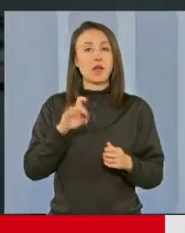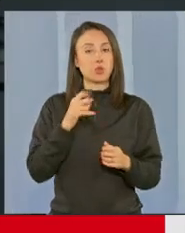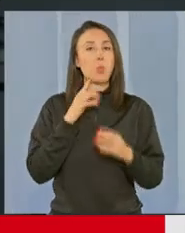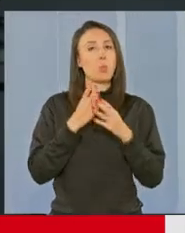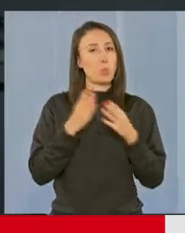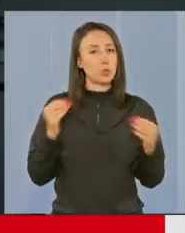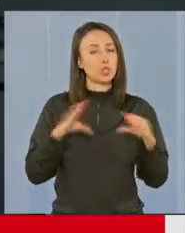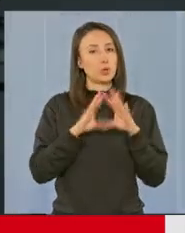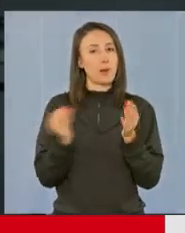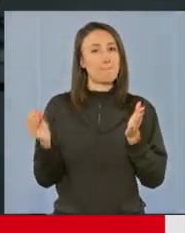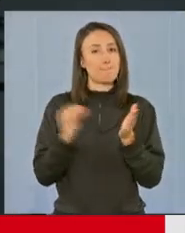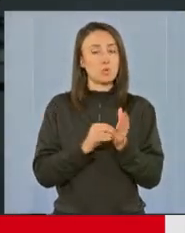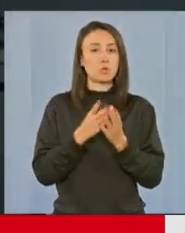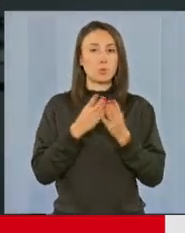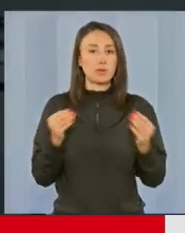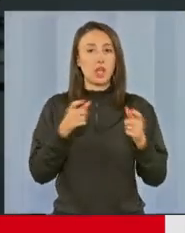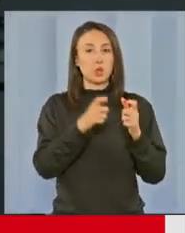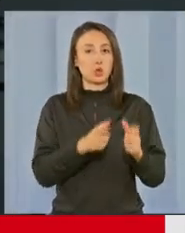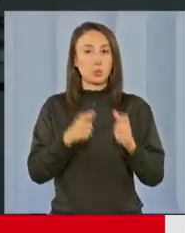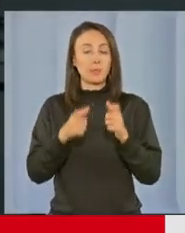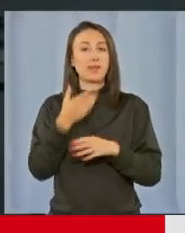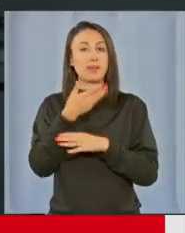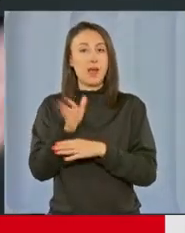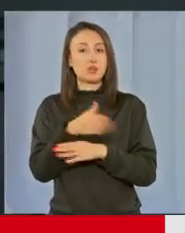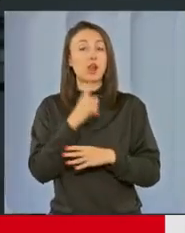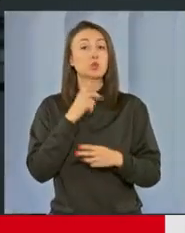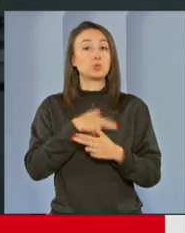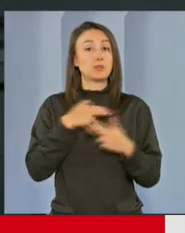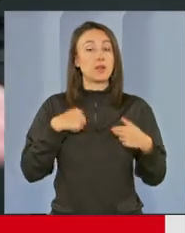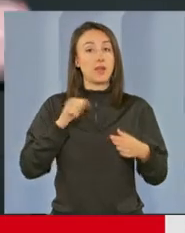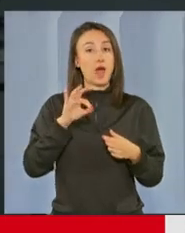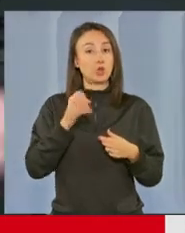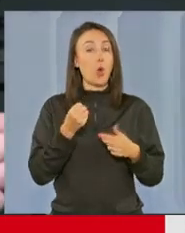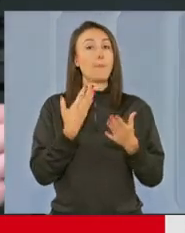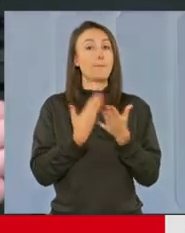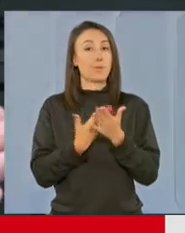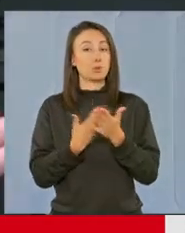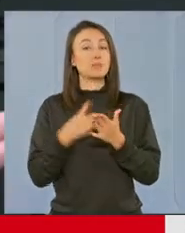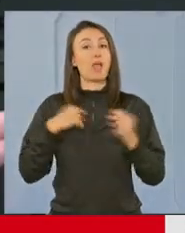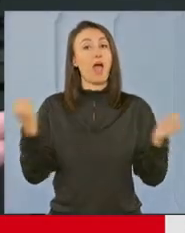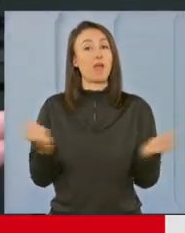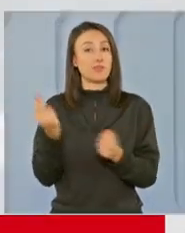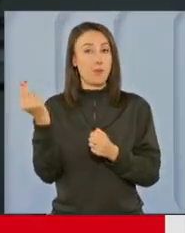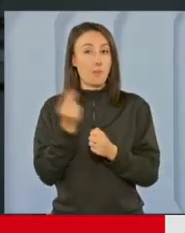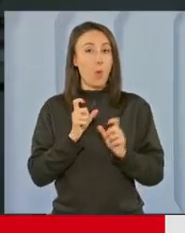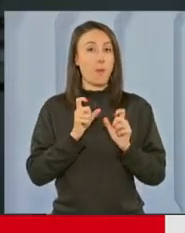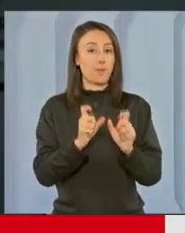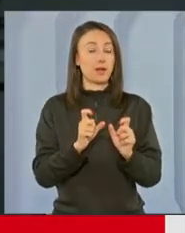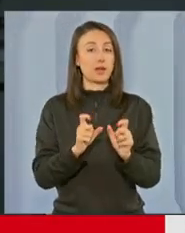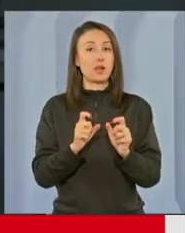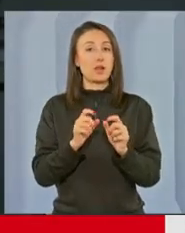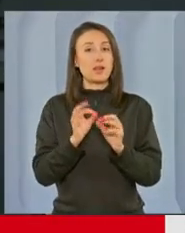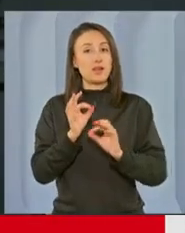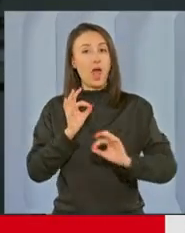numeroase. România a pus foarte multe din trupele naționale sub jurisdicție NATO în condițiile în care se activează planurile de apărare. Lanțul de